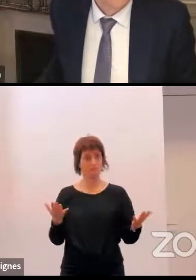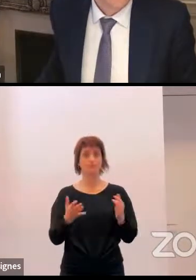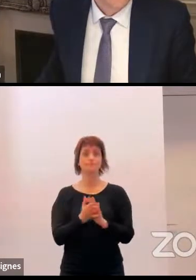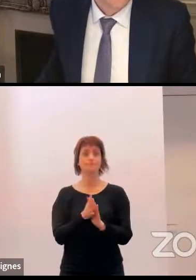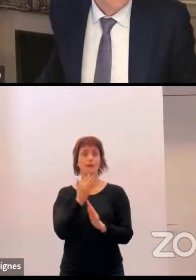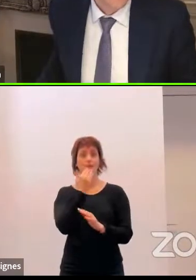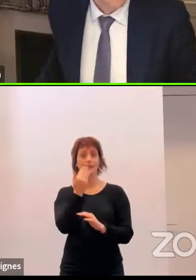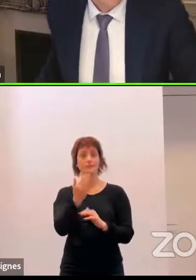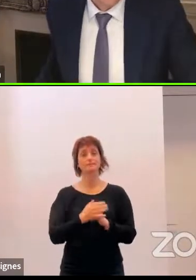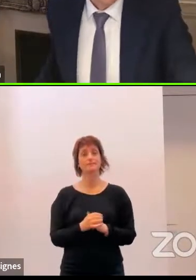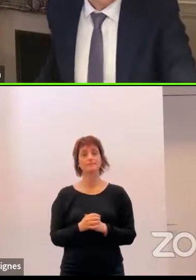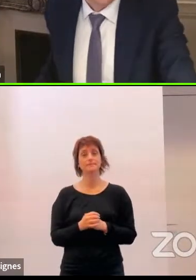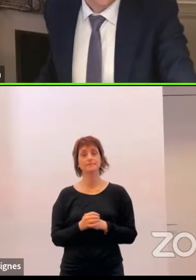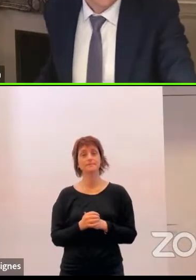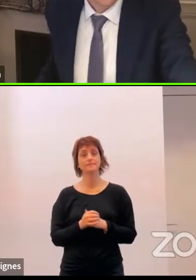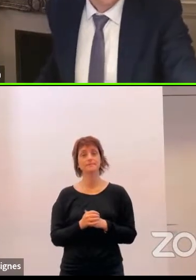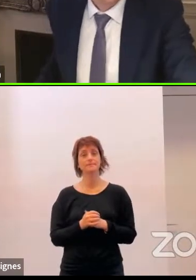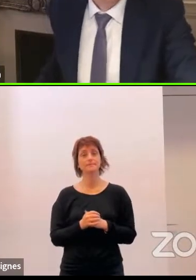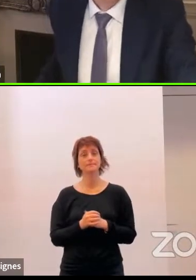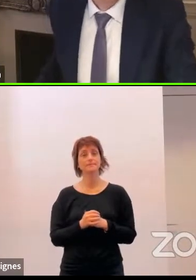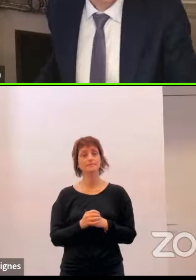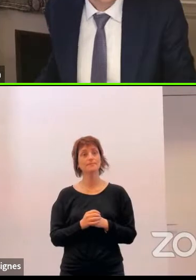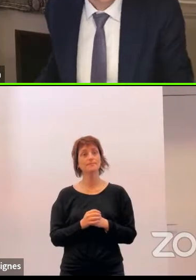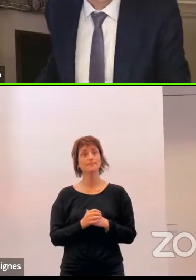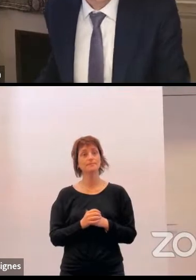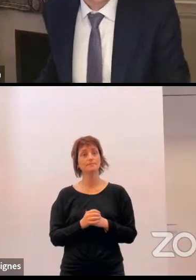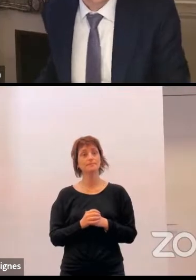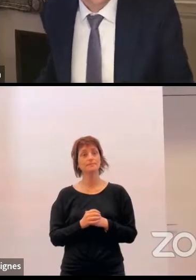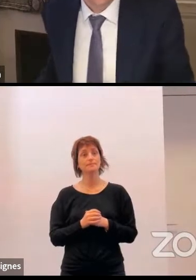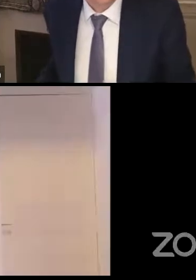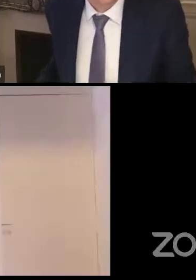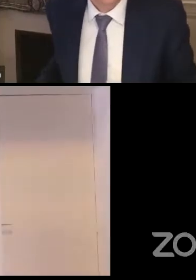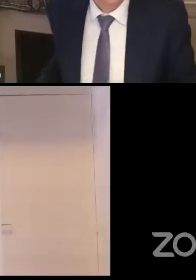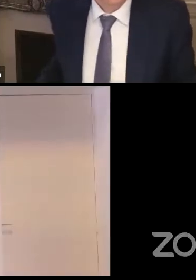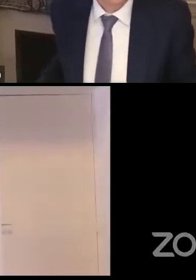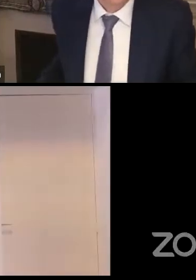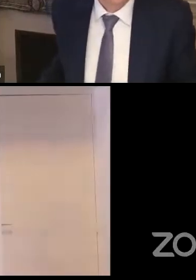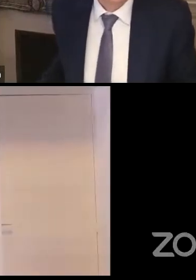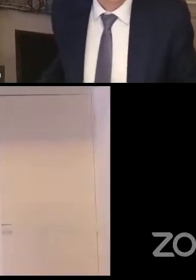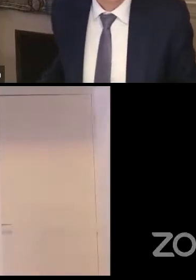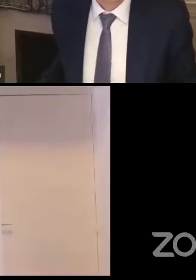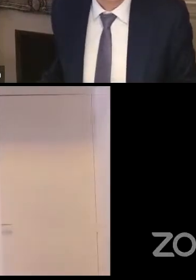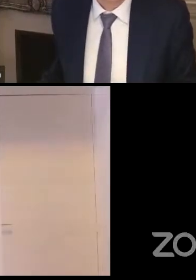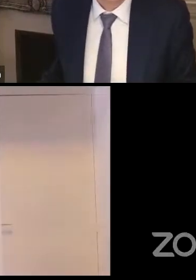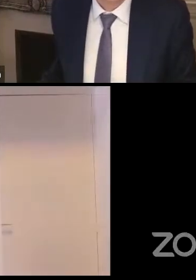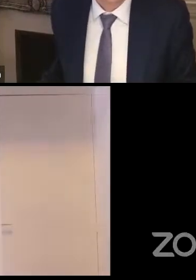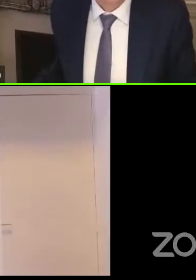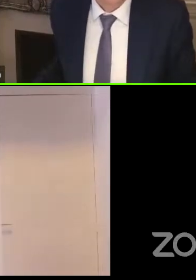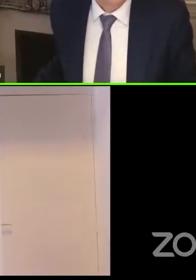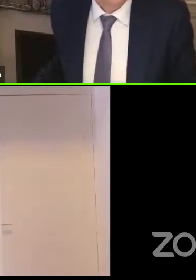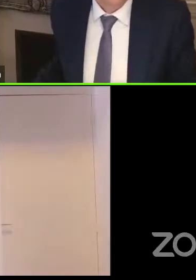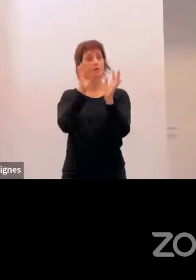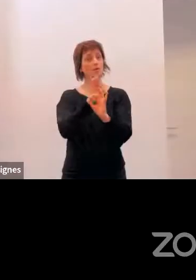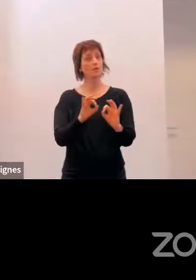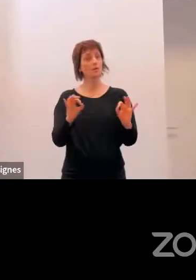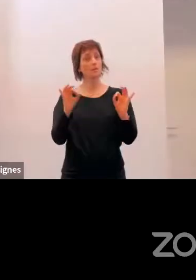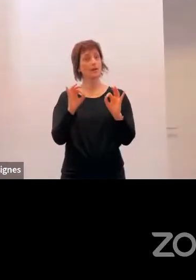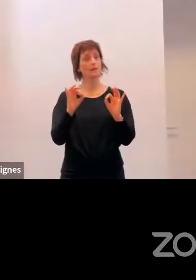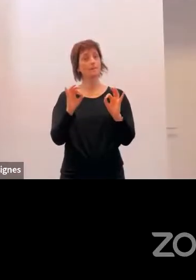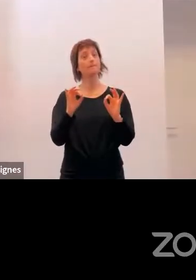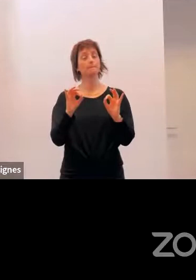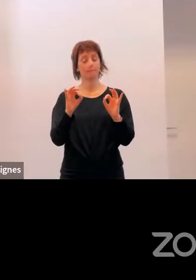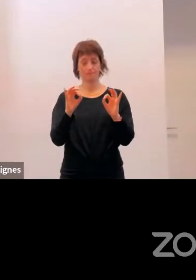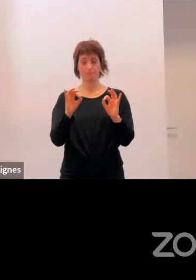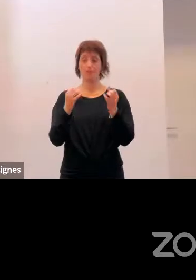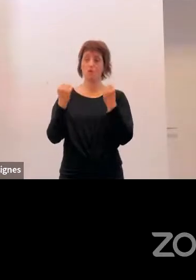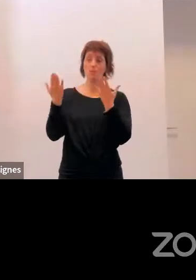merci. Merci. S'il n'y a pas d'autres demandes d'intervention, je vais proposer à Véronique Billot